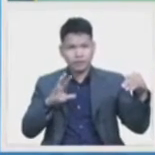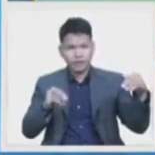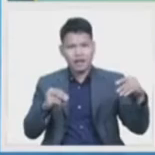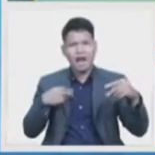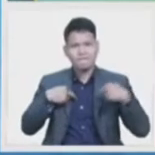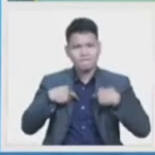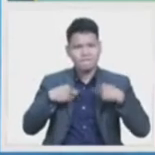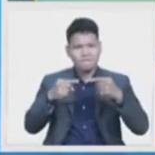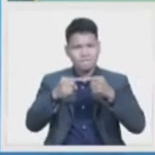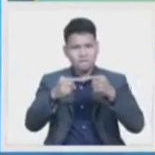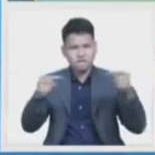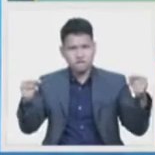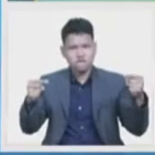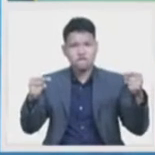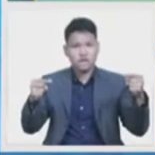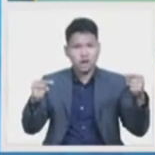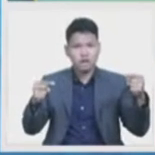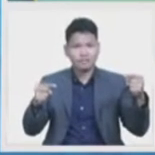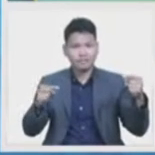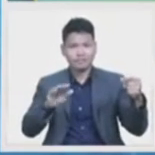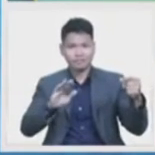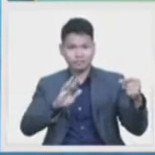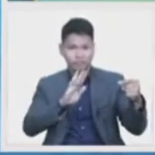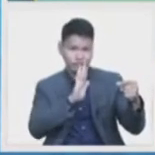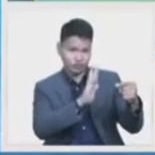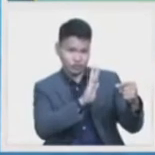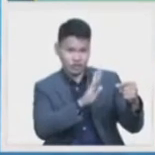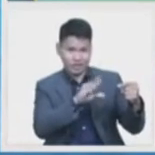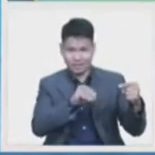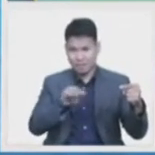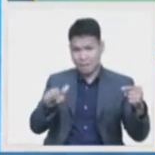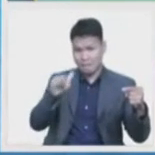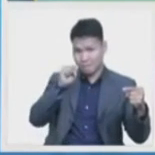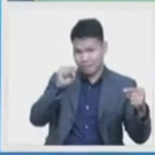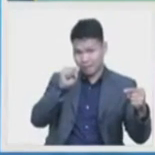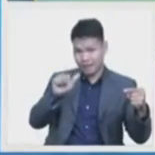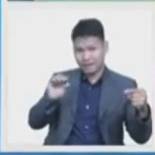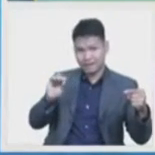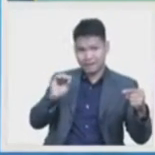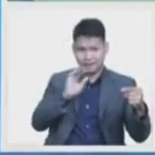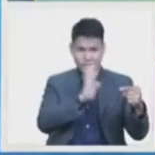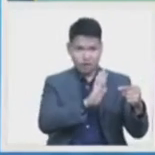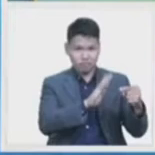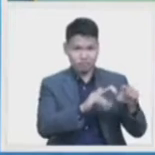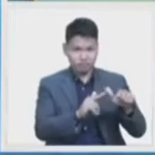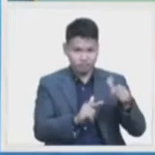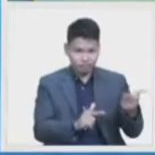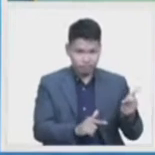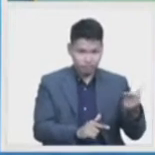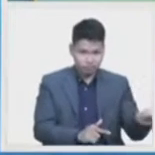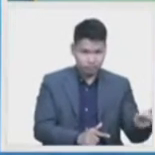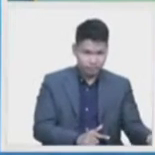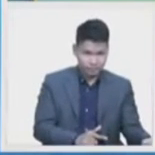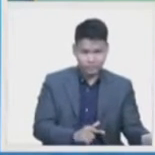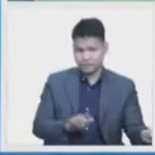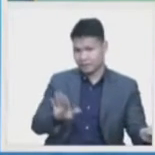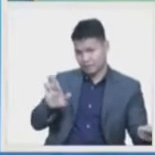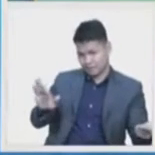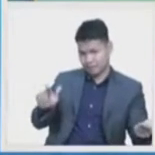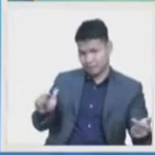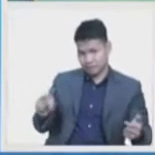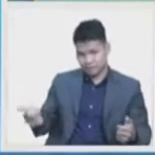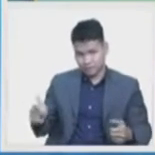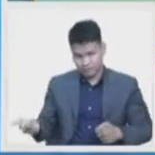panagkaaway taliwala mo og sa babay og sa taliwala sa imong kaliwat og sa